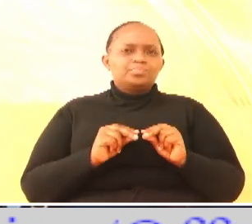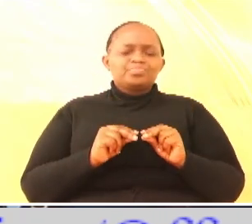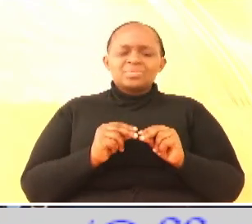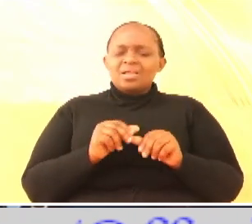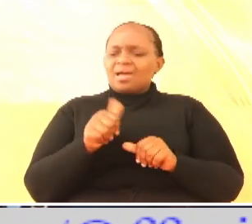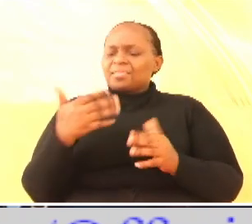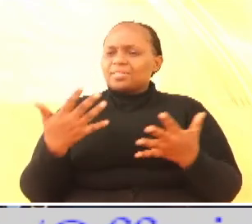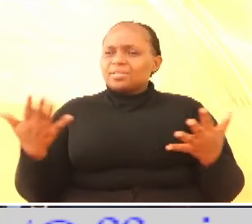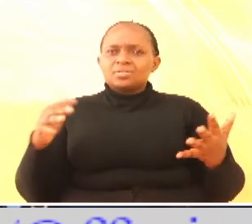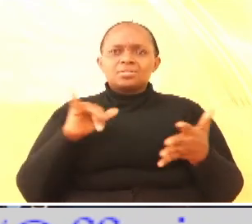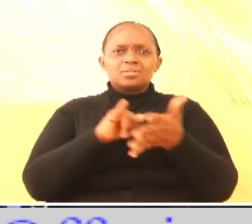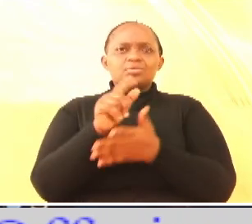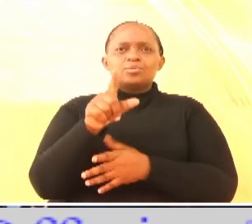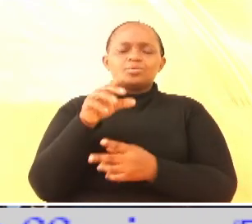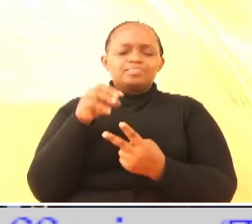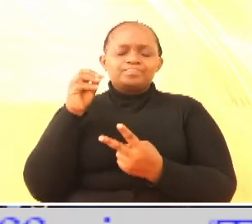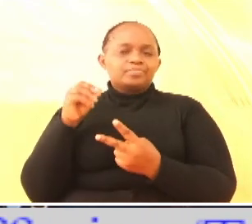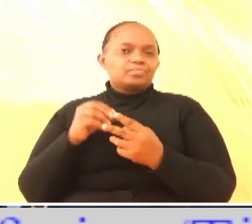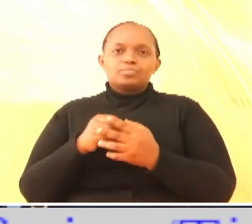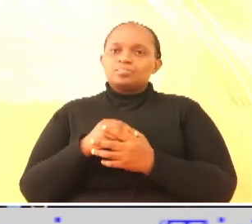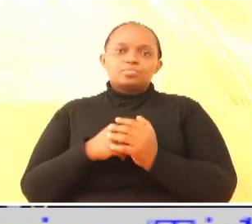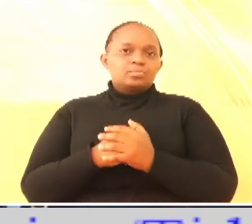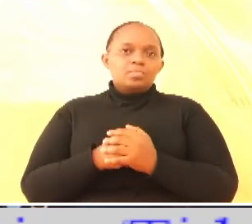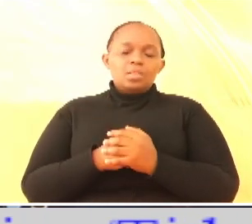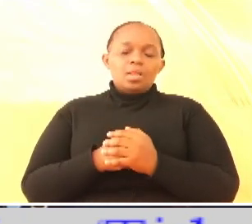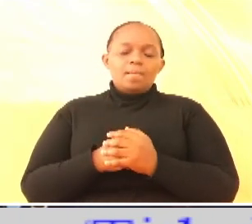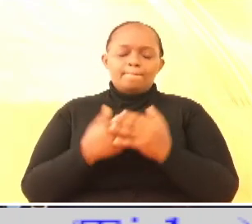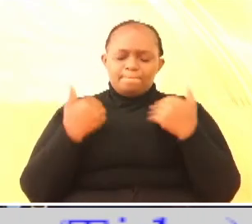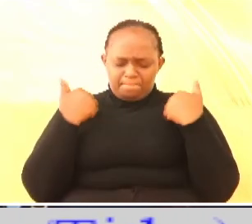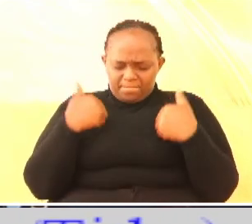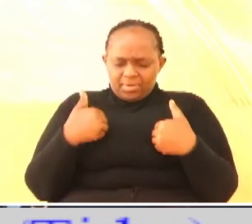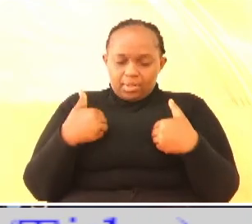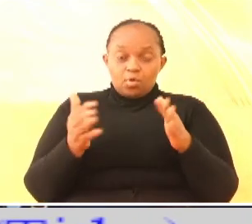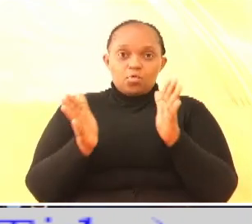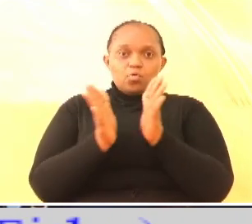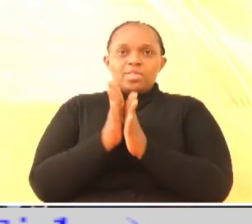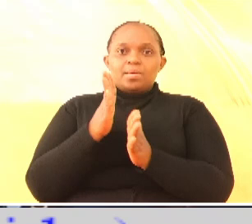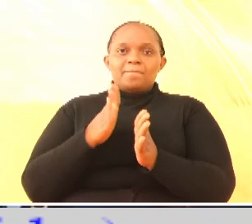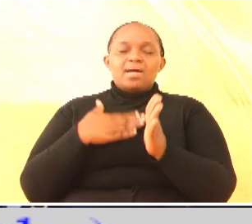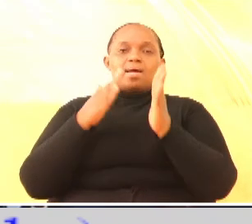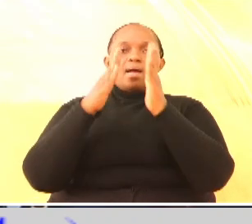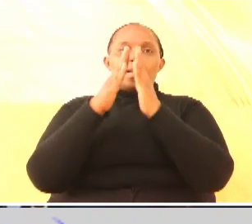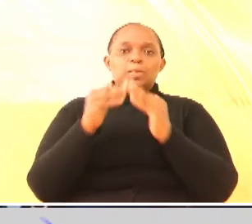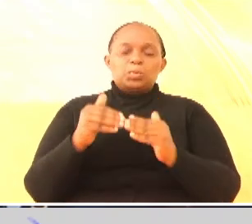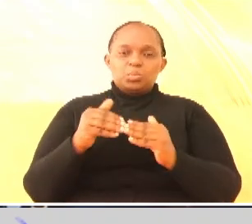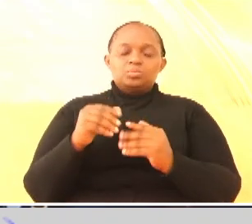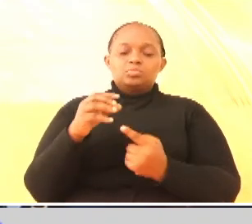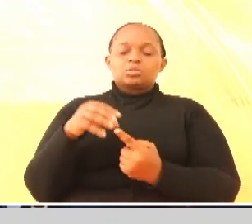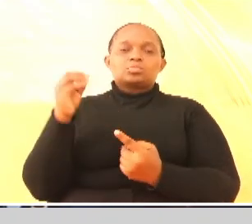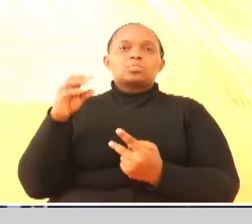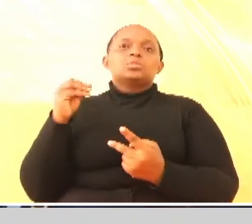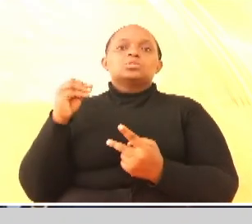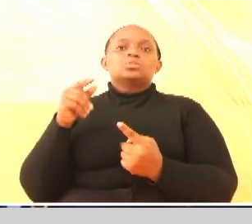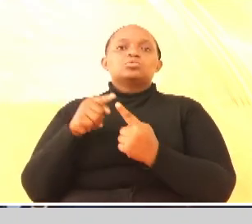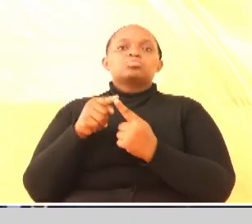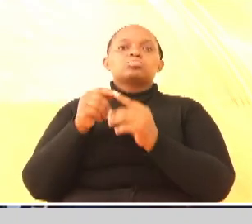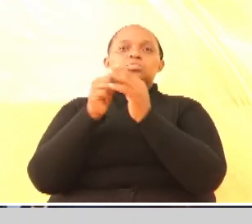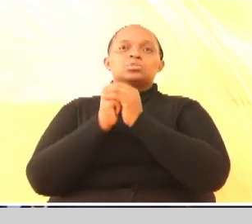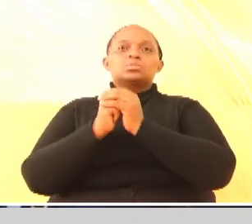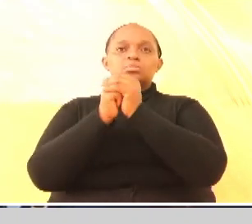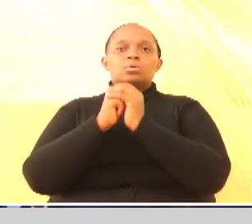ambayo tumejibebea. Na mimi na nyumba yangu nimechagua kumtumikia